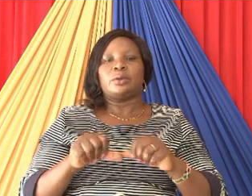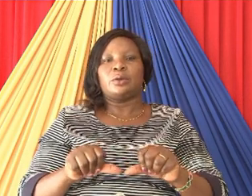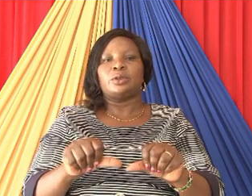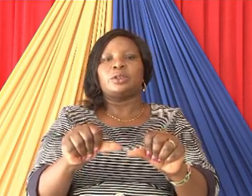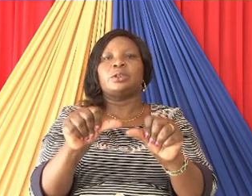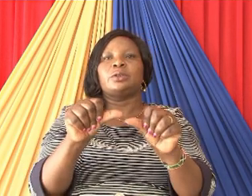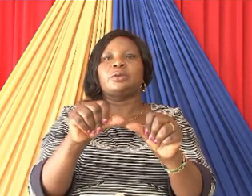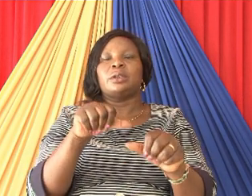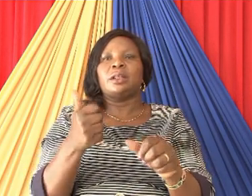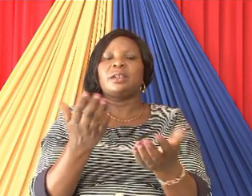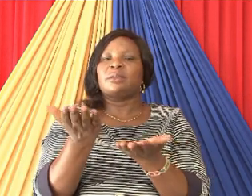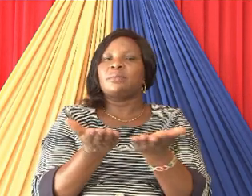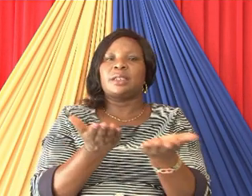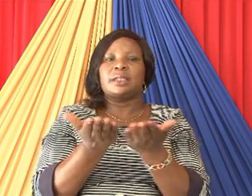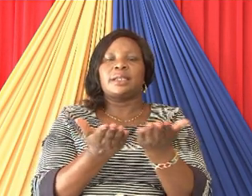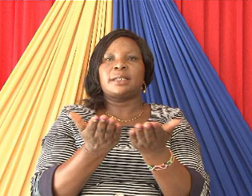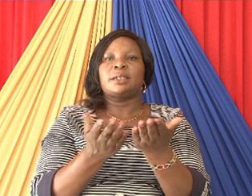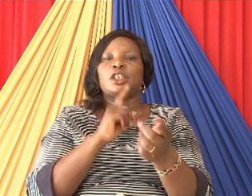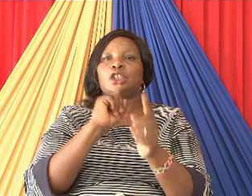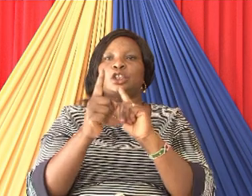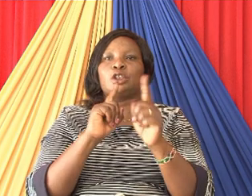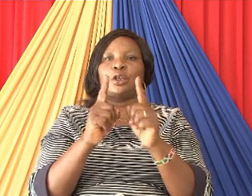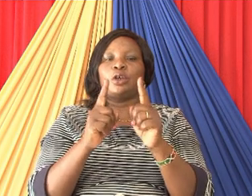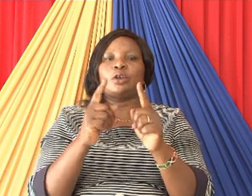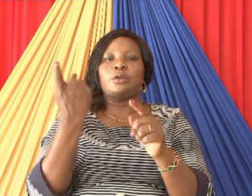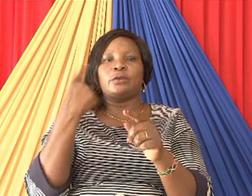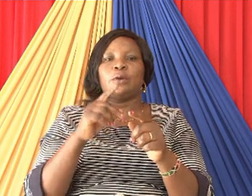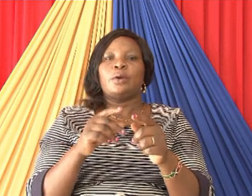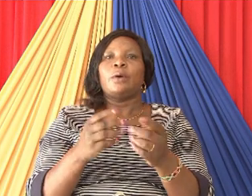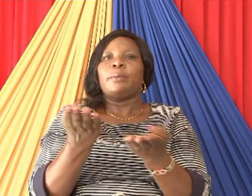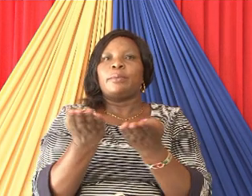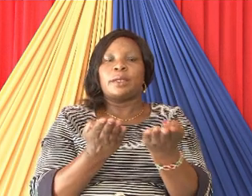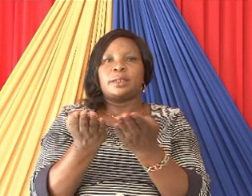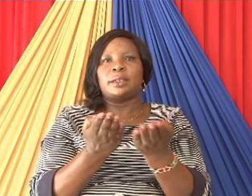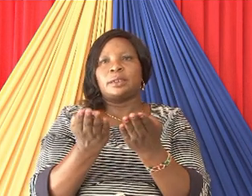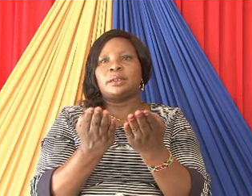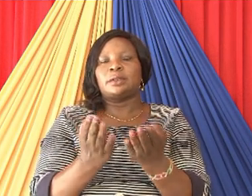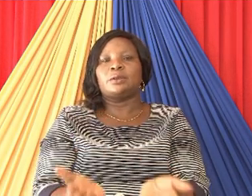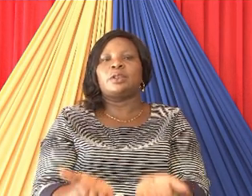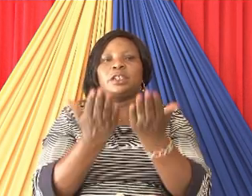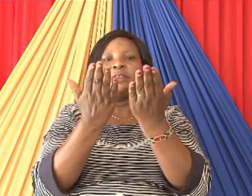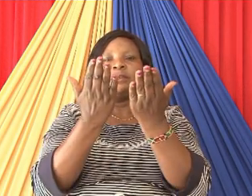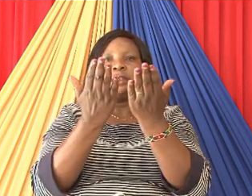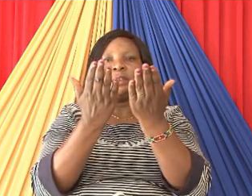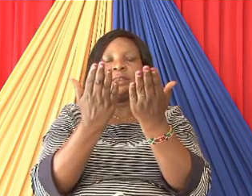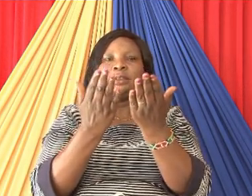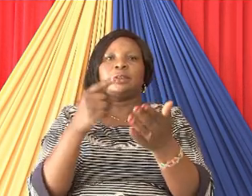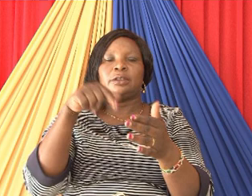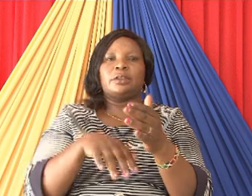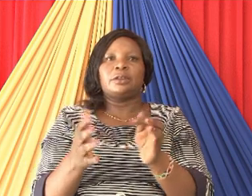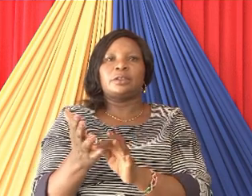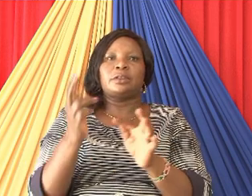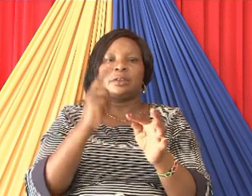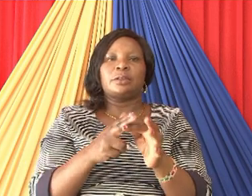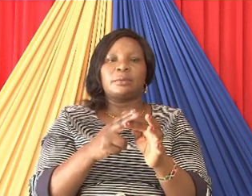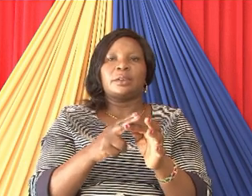wanalilia biashara zao, naongea Bwana biashara zao kunawili na kuinuka katika jina la Yesu. Kuna